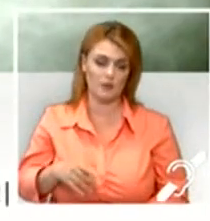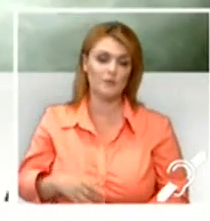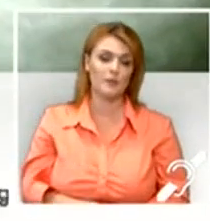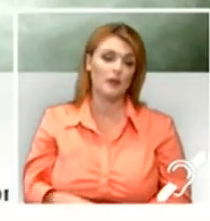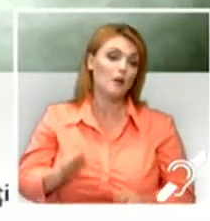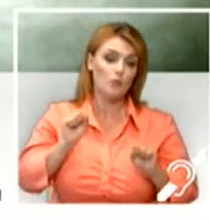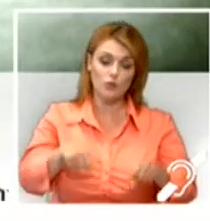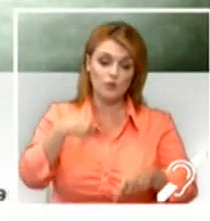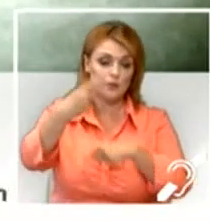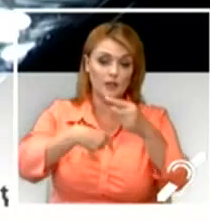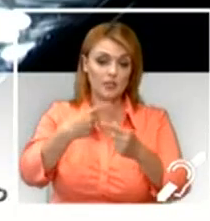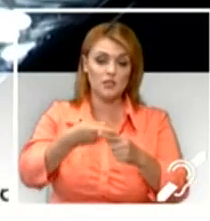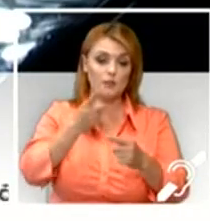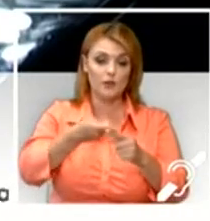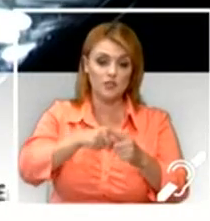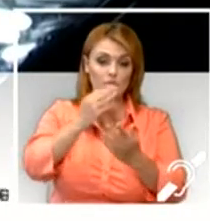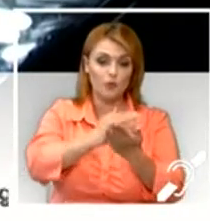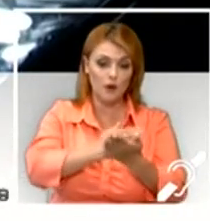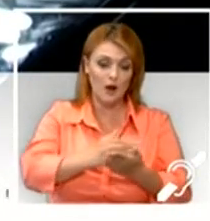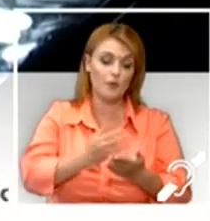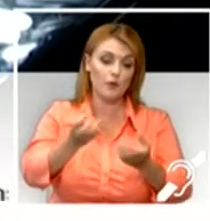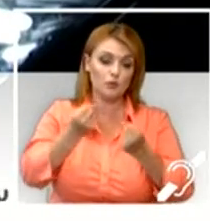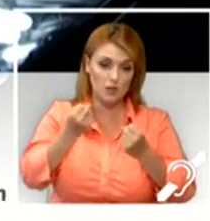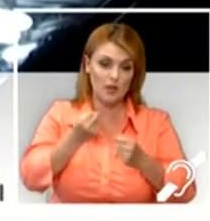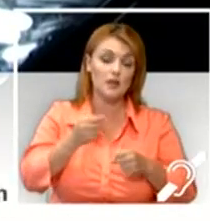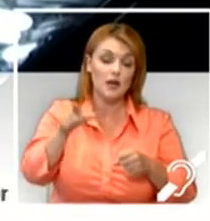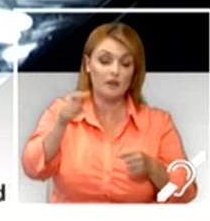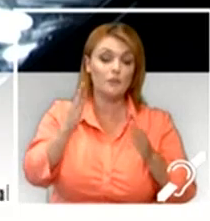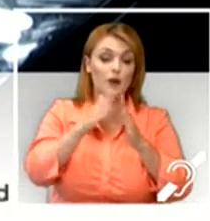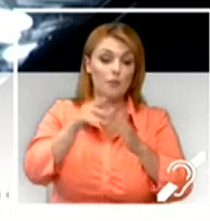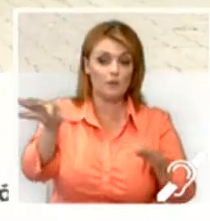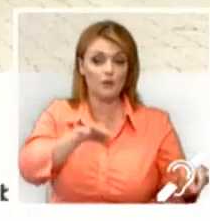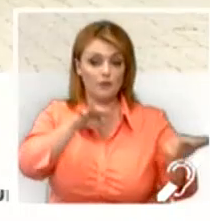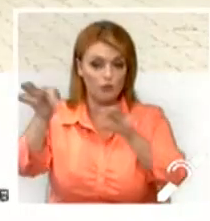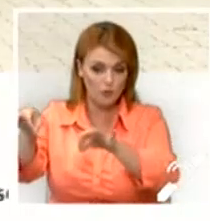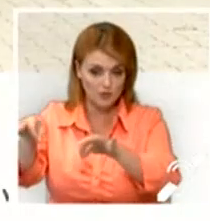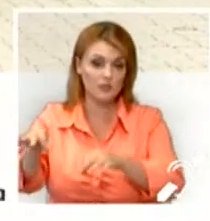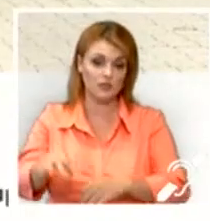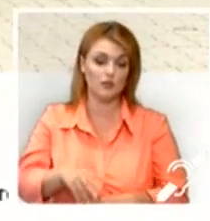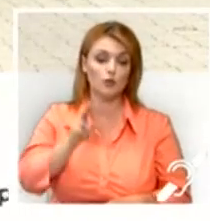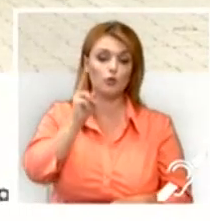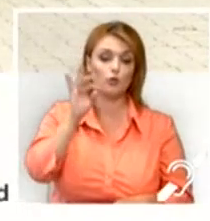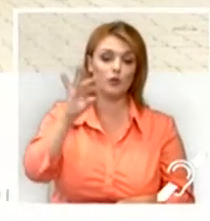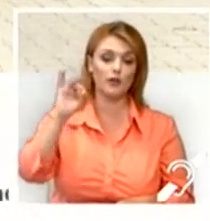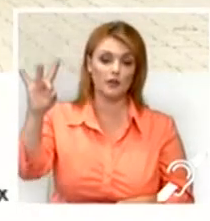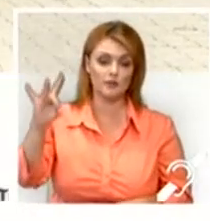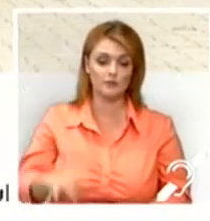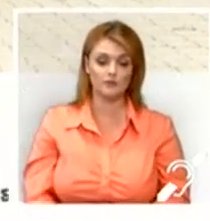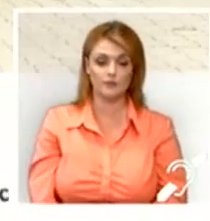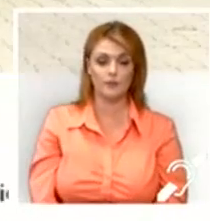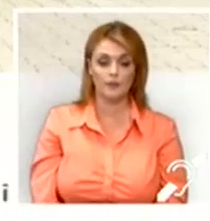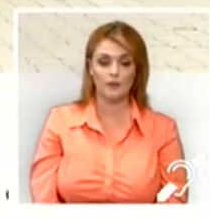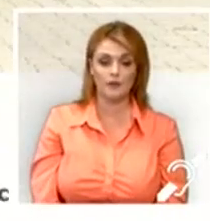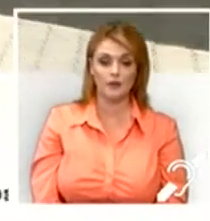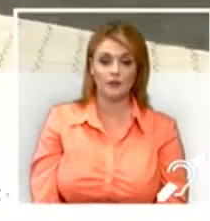de siguranță. Ieri, Agenția Servicii Publice a anunțat reducerea taxelor pentru emiterea pașapoartelor, începând cu 1